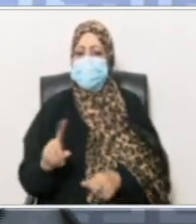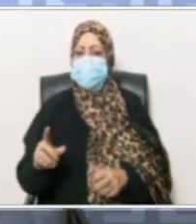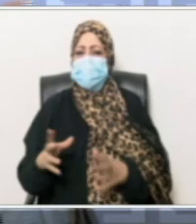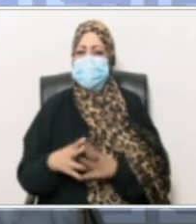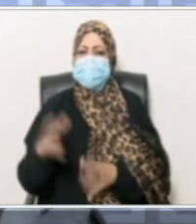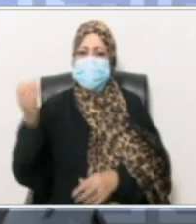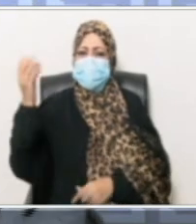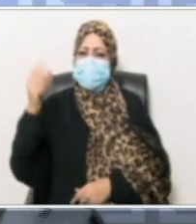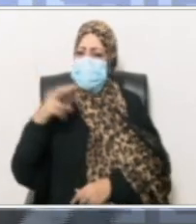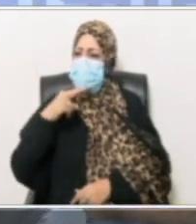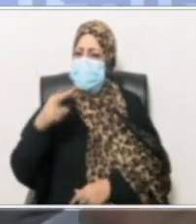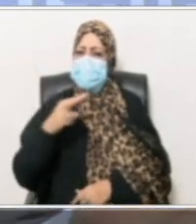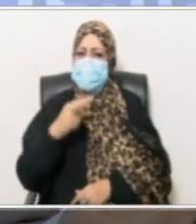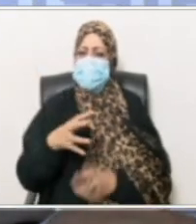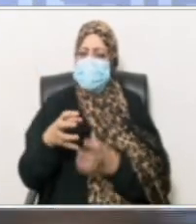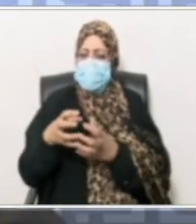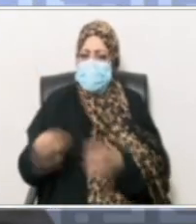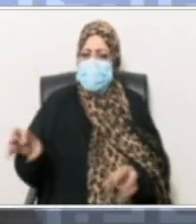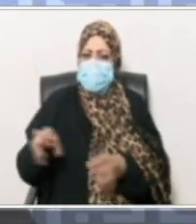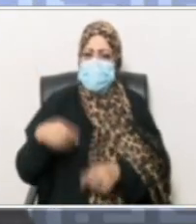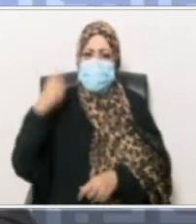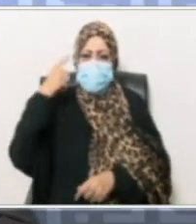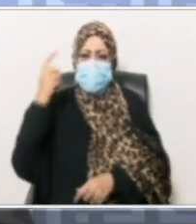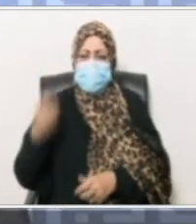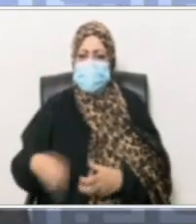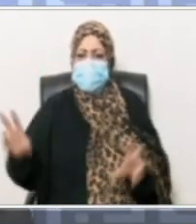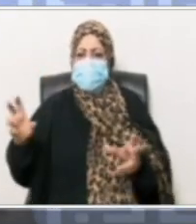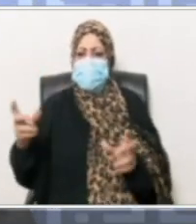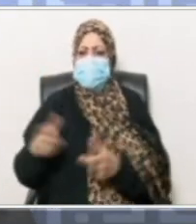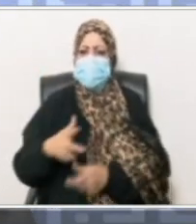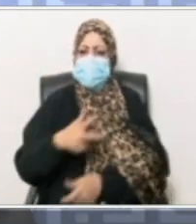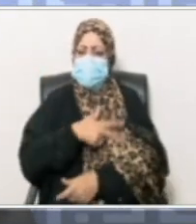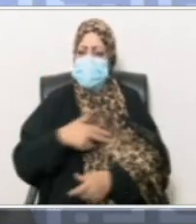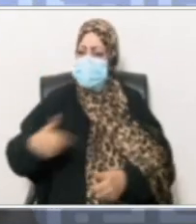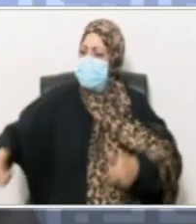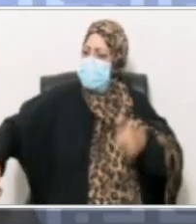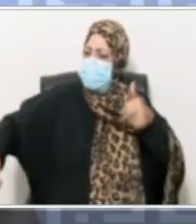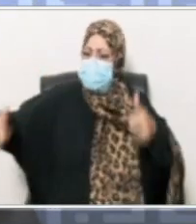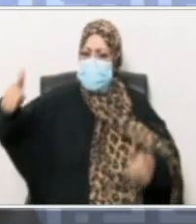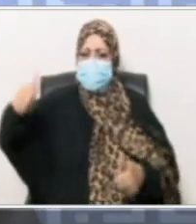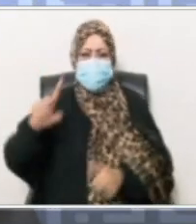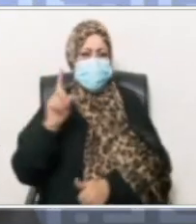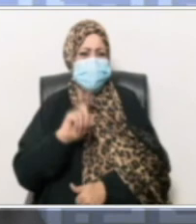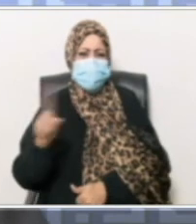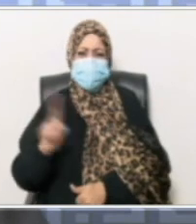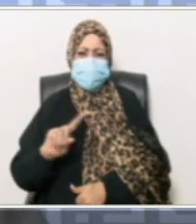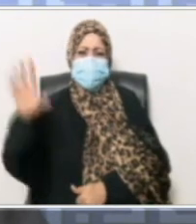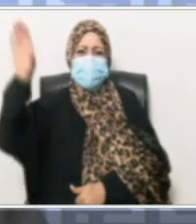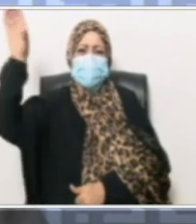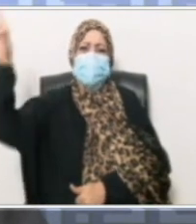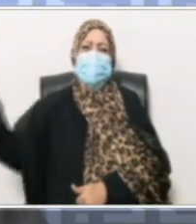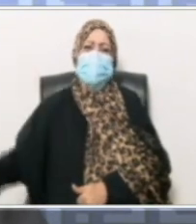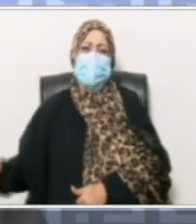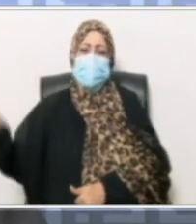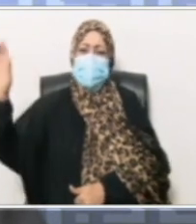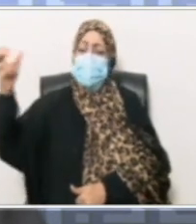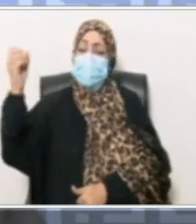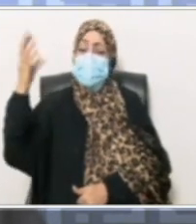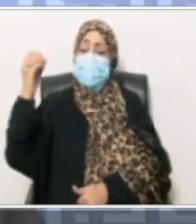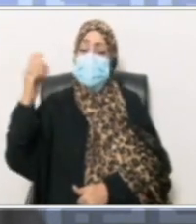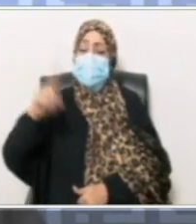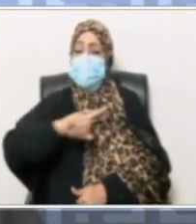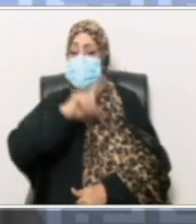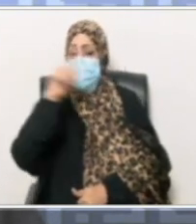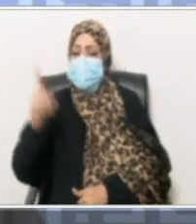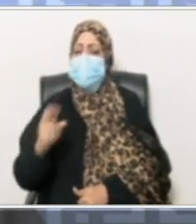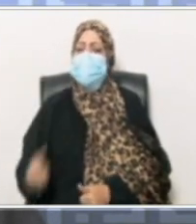والله بحكومة مماثلة، لا لا لا لا، ليست هذه بنغازي، سيخرج رجالها ولا تظنون أنها